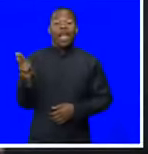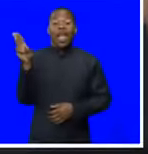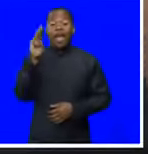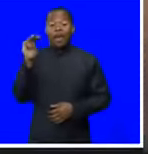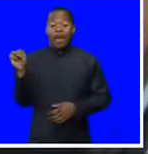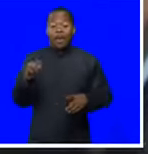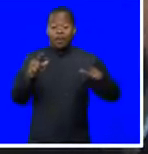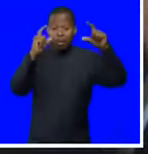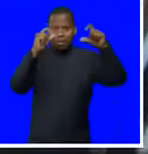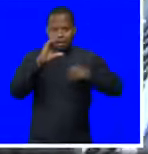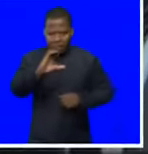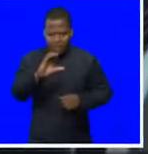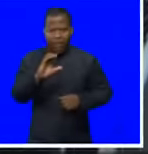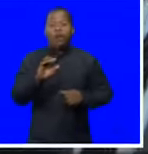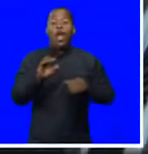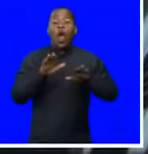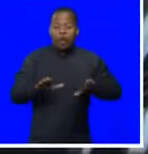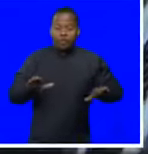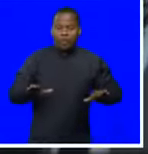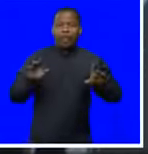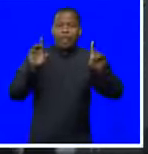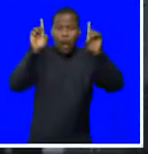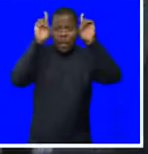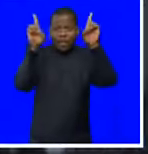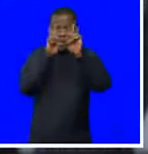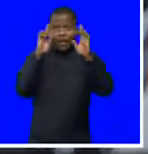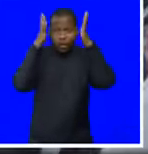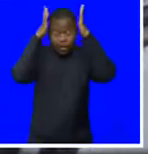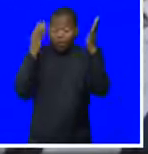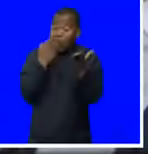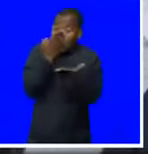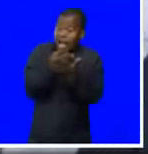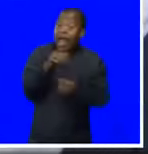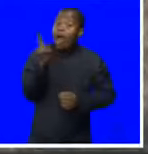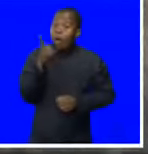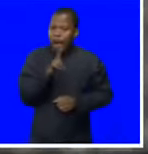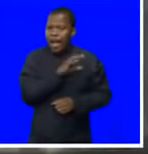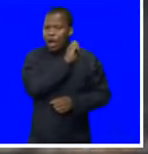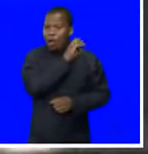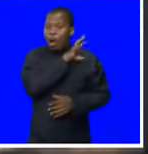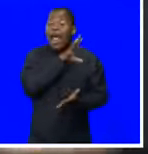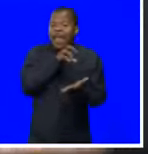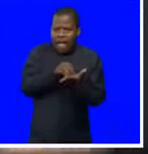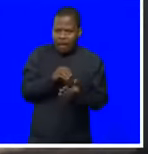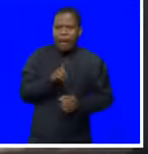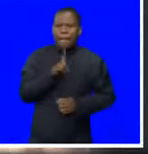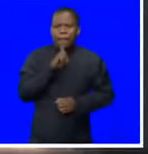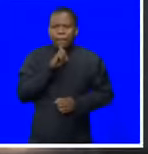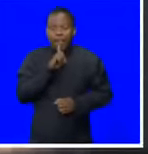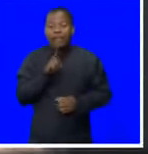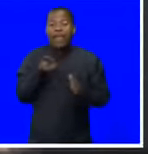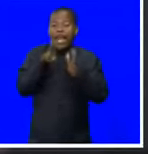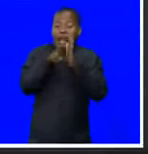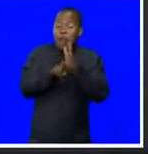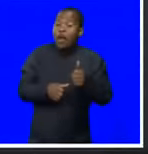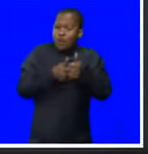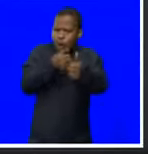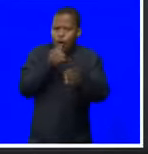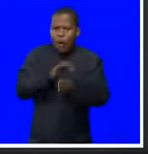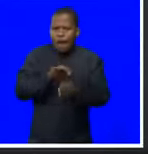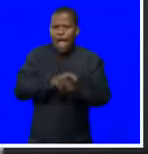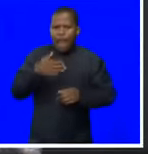Unangulu uKhiyopas Dlamini sewucele bafundzi benyuvesi yakuleli ukuthi nabanetikhalo balandzele tindlela letingito tekubika tikhalo tabo